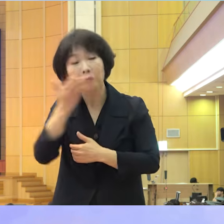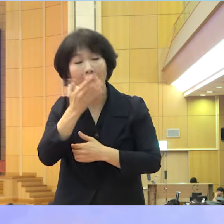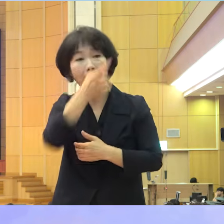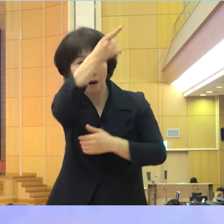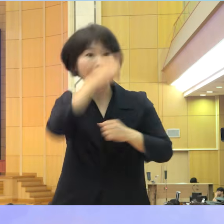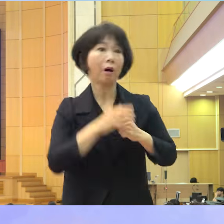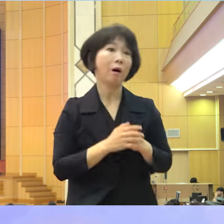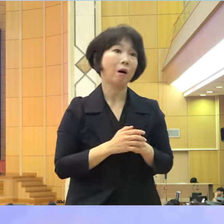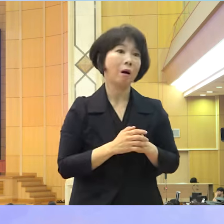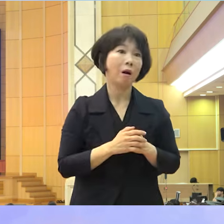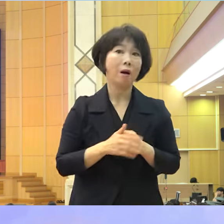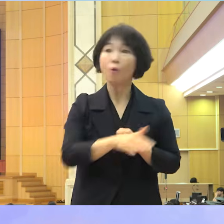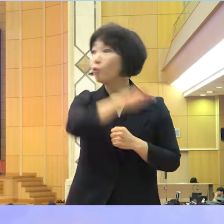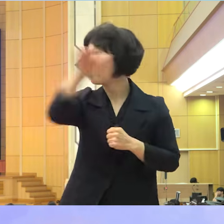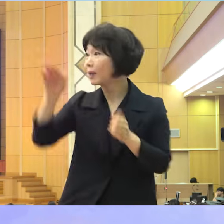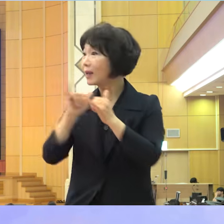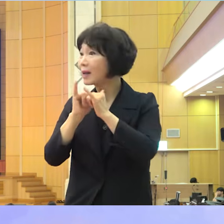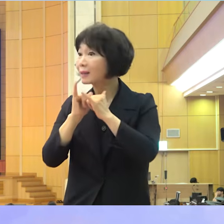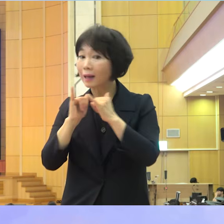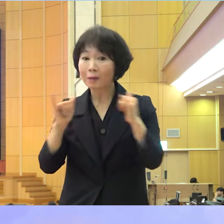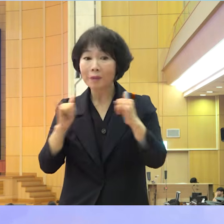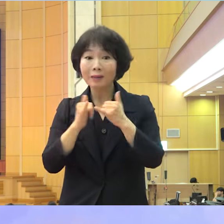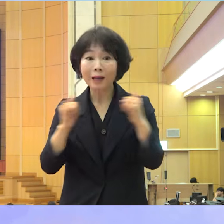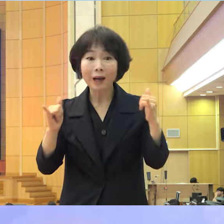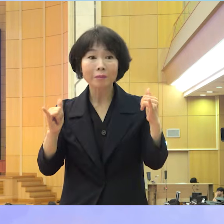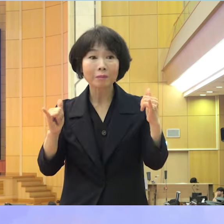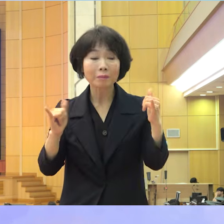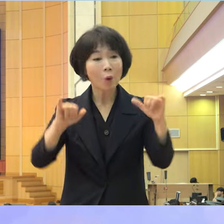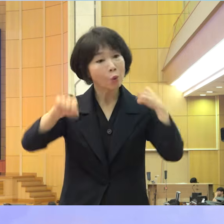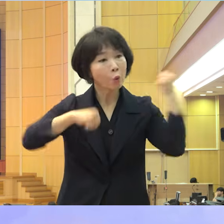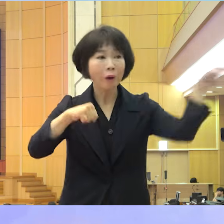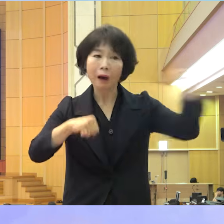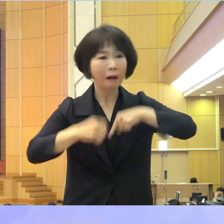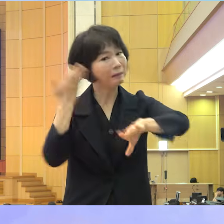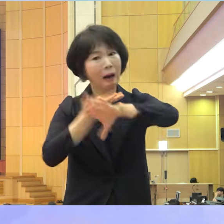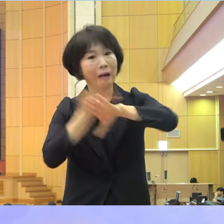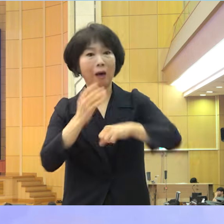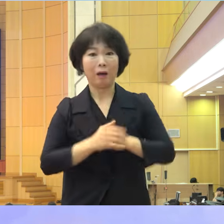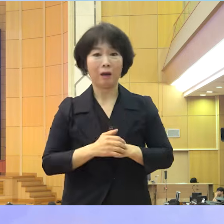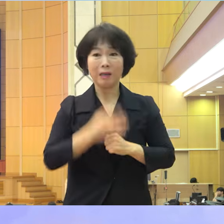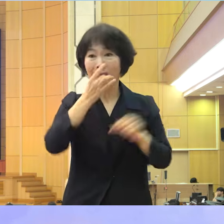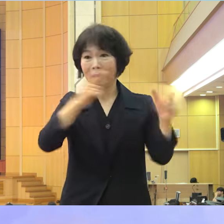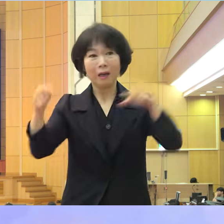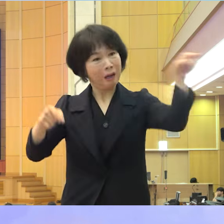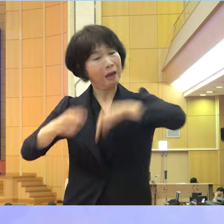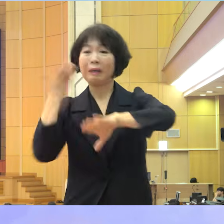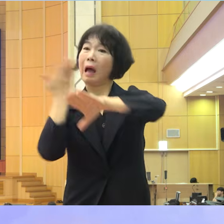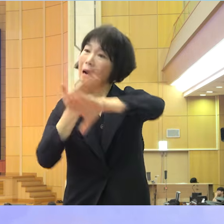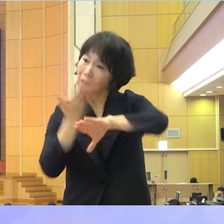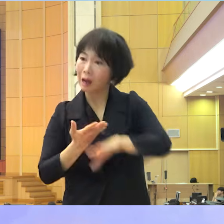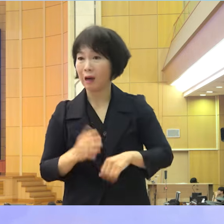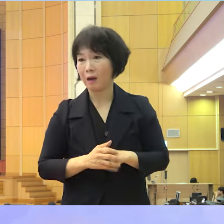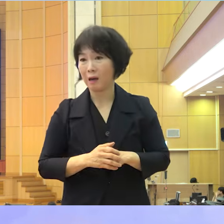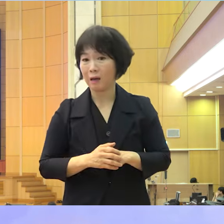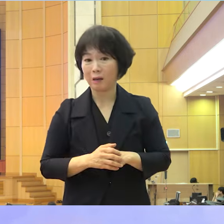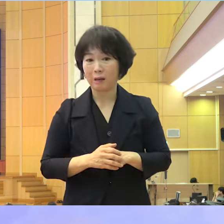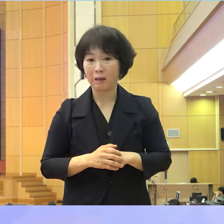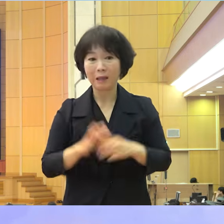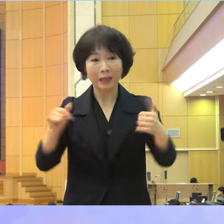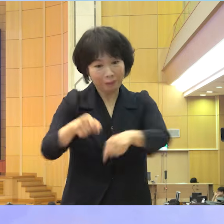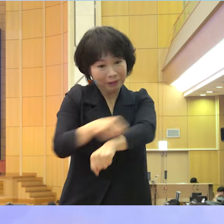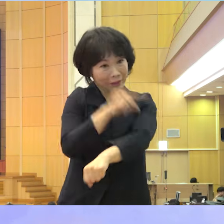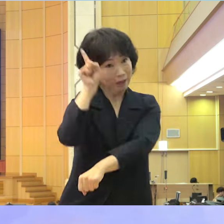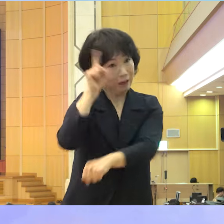이어가지요. 사람은 식물과 동물처럼 그렇게 되는 게 아닙니다. 그렇게 해서